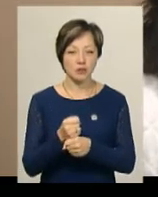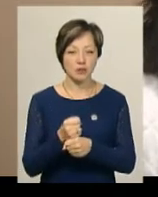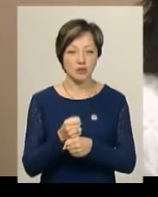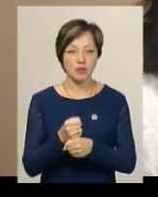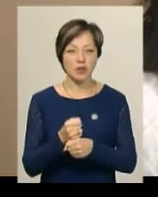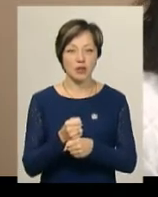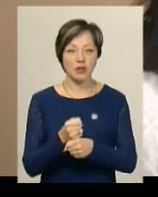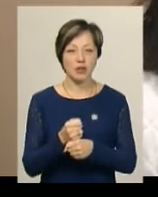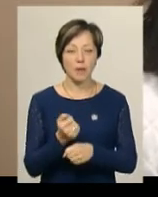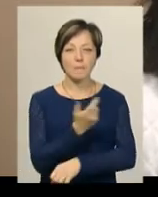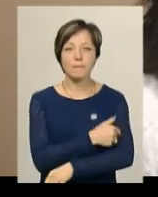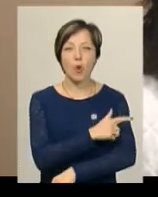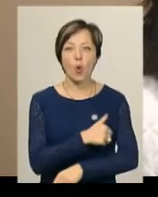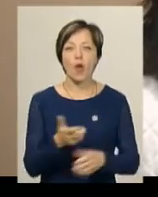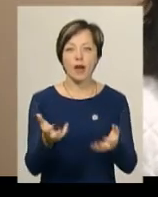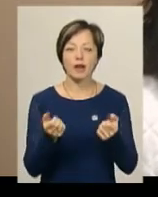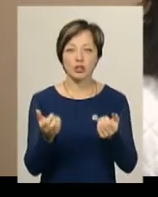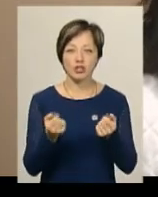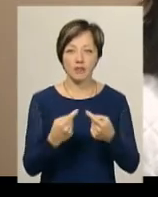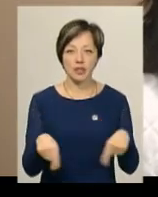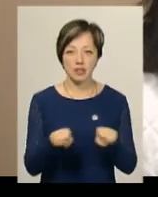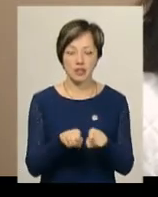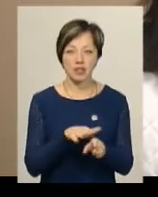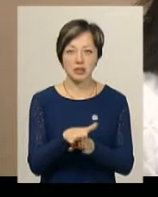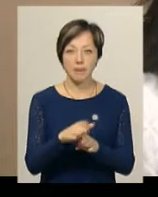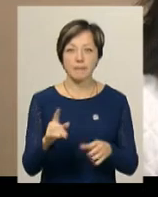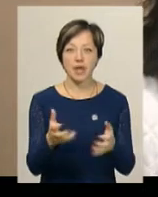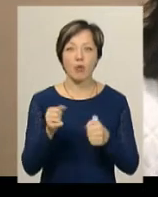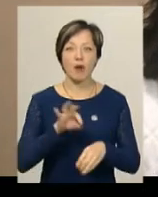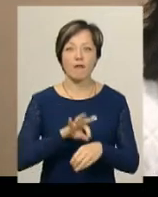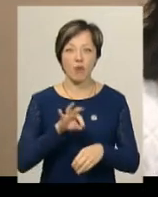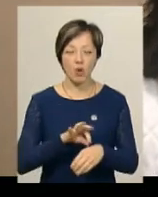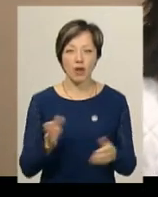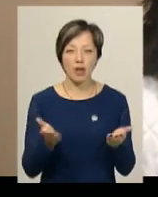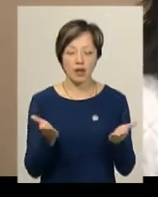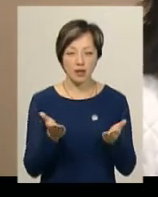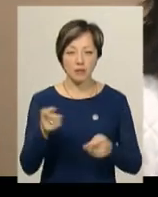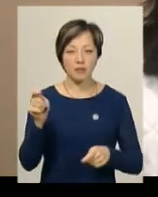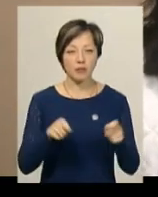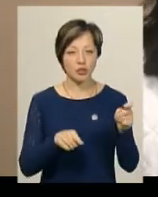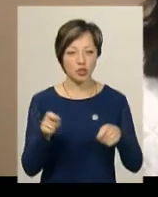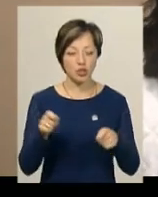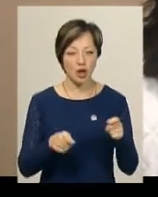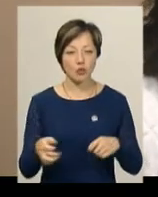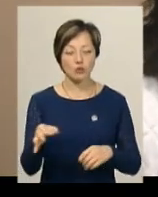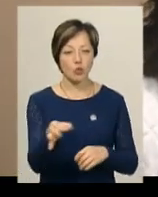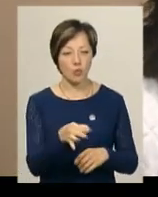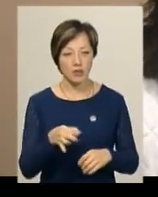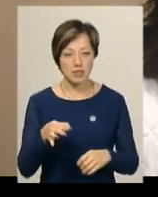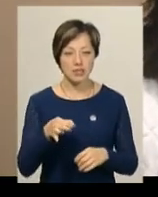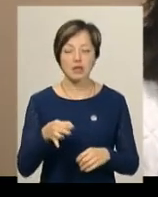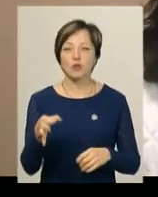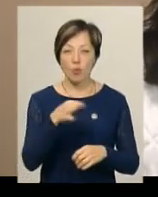амбулаторно-поліклінічне відділення, тобто здійснюється прийом хворих, які приїжджають з області і з